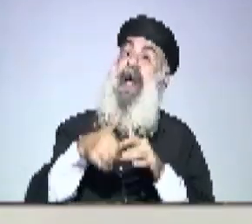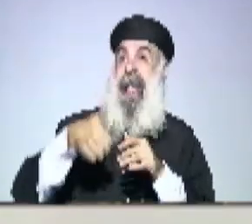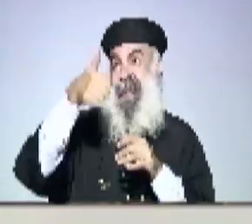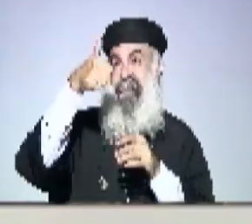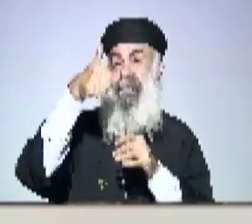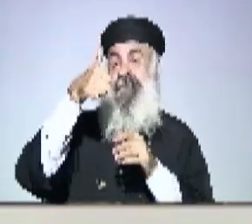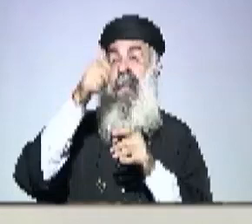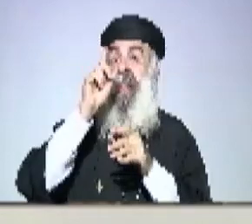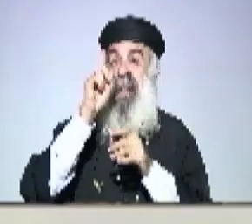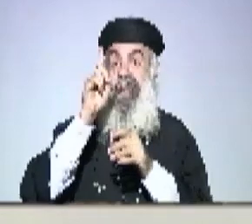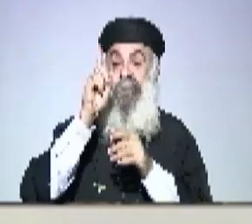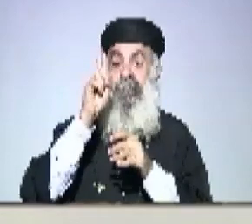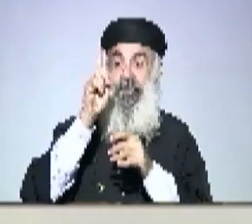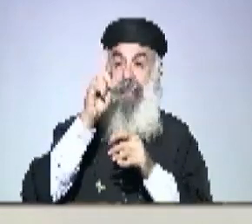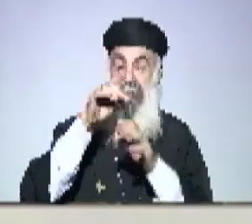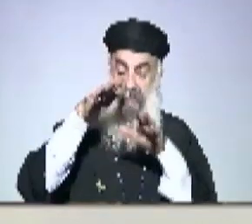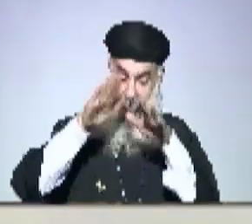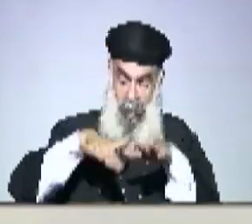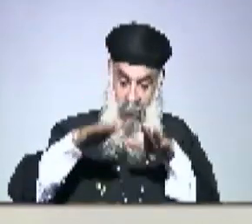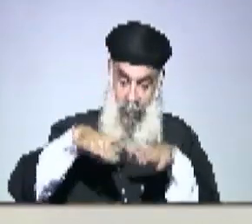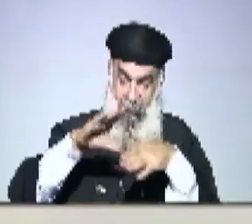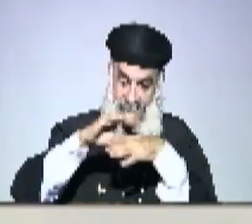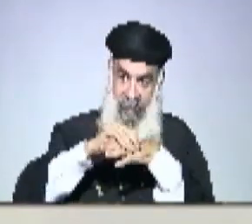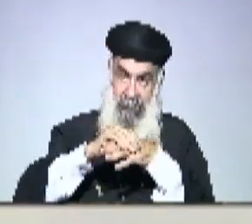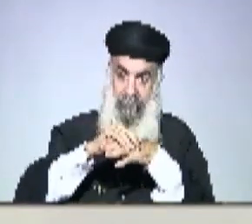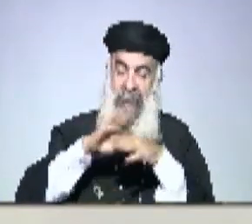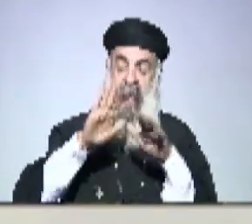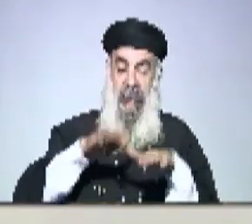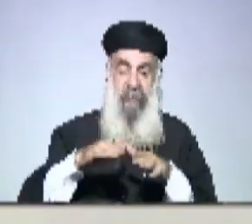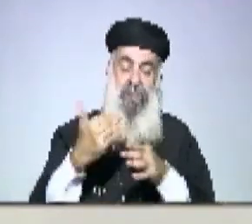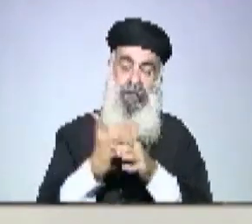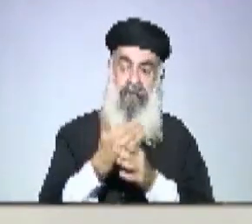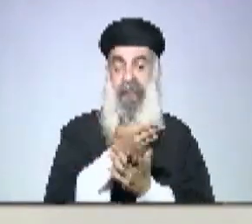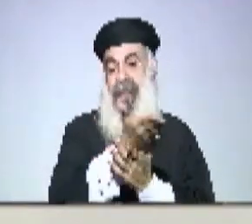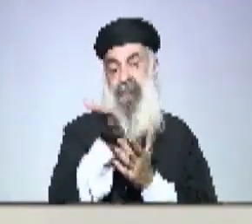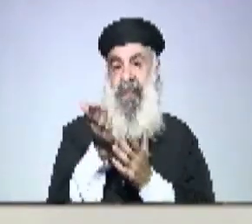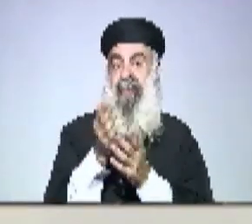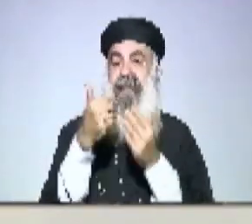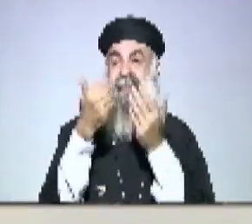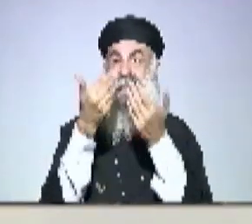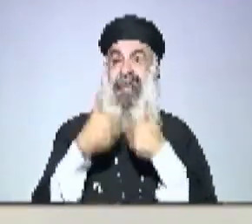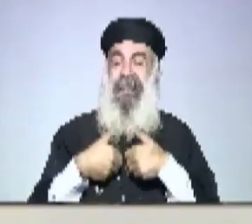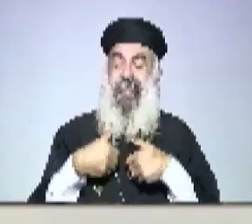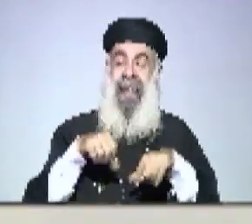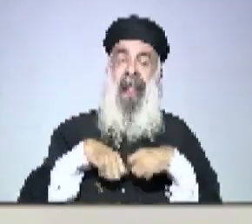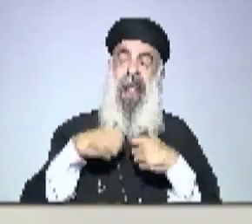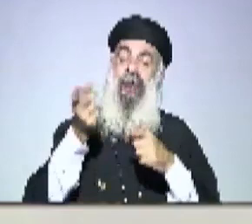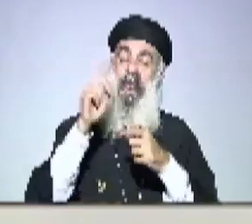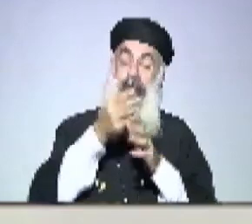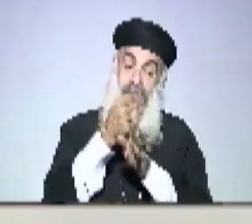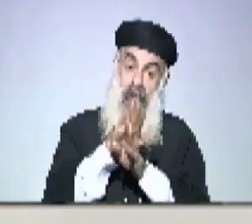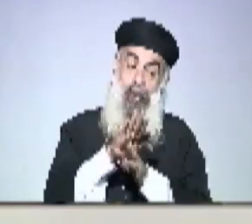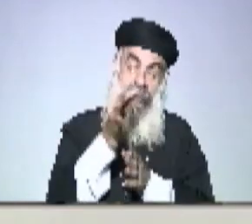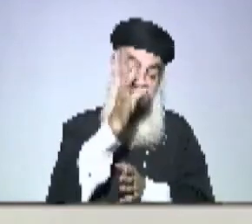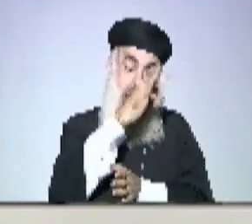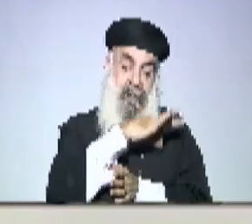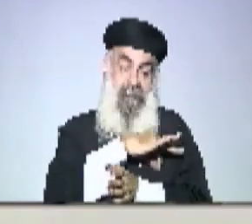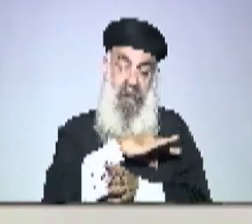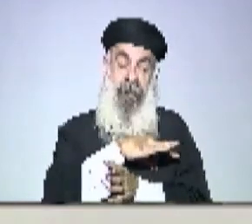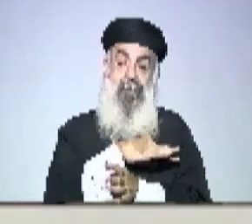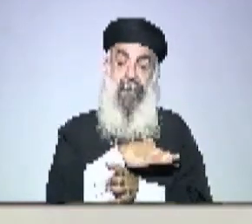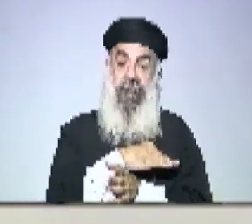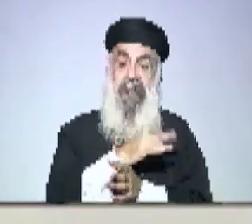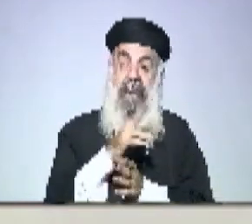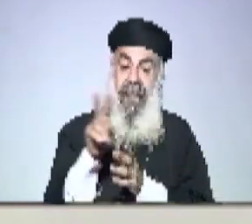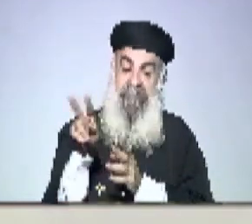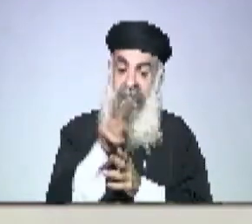جدا لكن ان ابقى في الجسد الزم لا لي الحياه هي المسيح والموت ربح الاثنين بالنسبه لنا